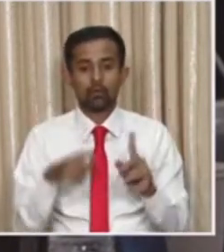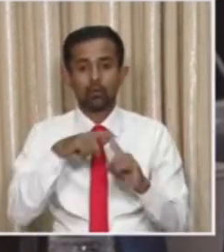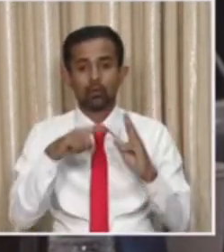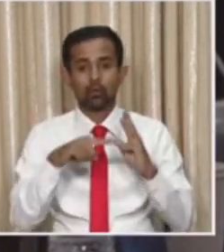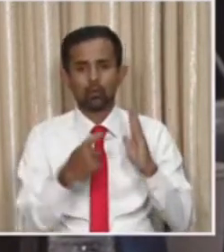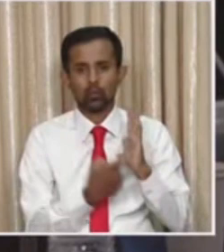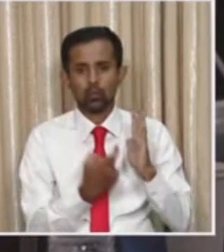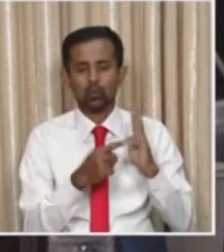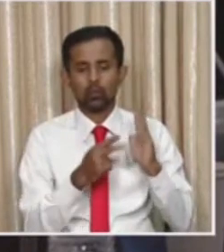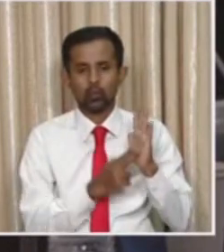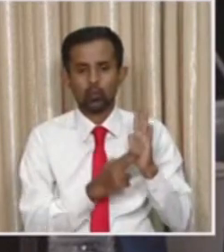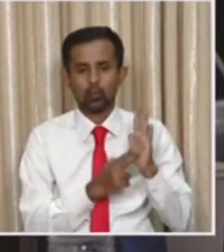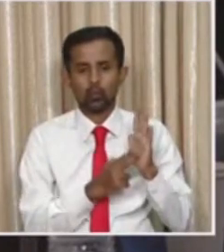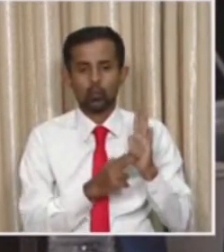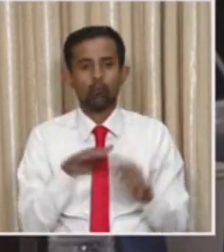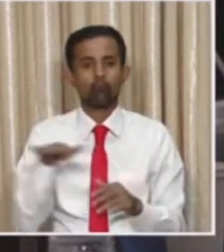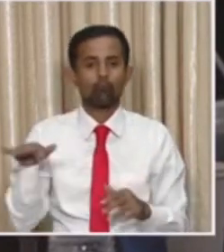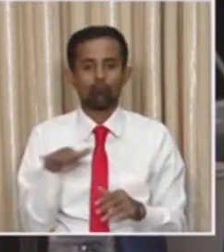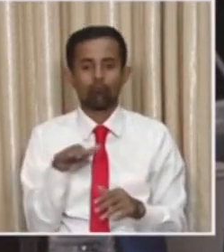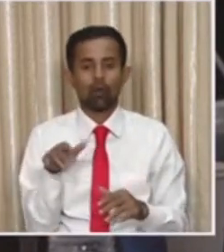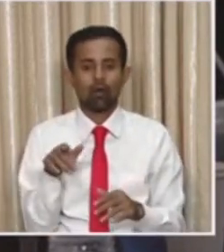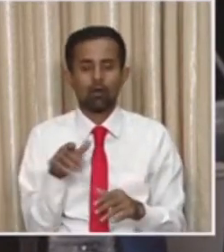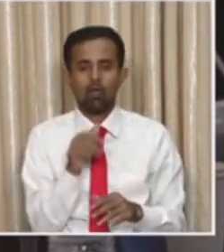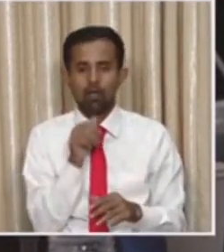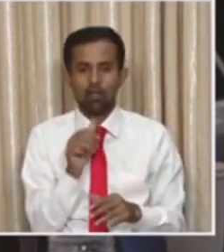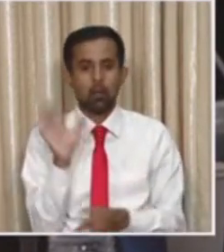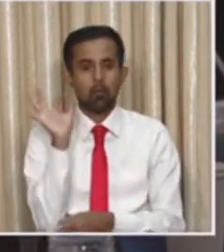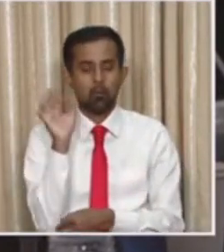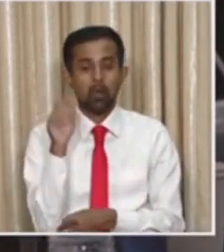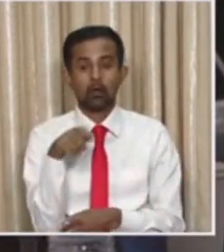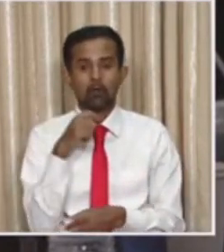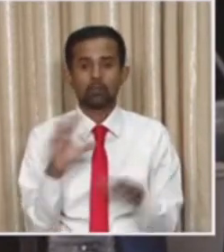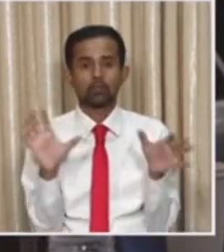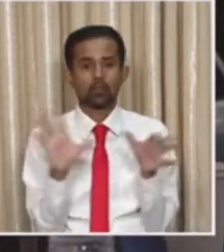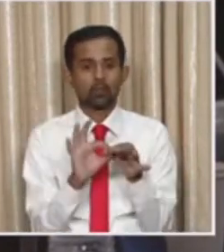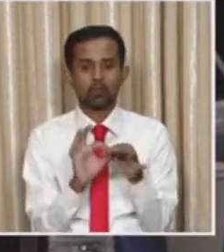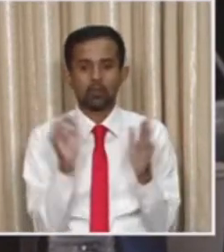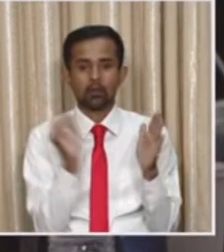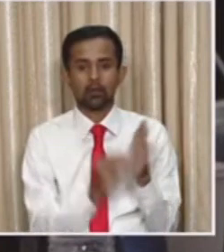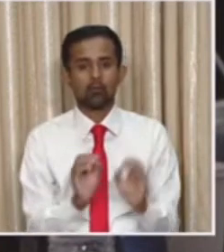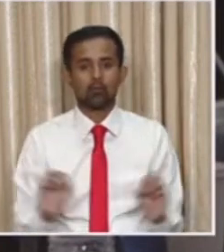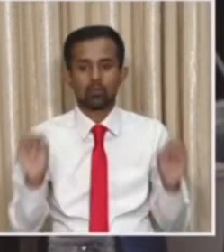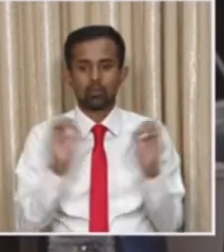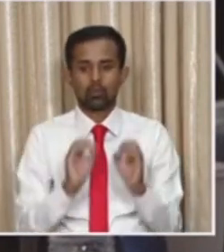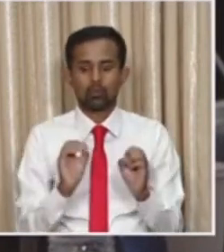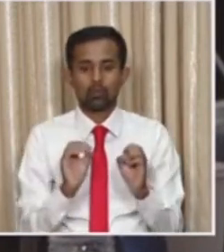தொல்பொருள் இடம் என்றுதான் குறிப்பிடப்பட்டிருக்கின்றது. எந்த ஒரு இடத்திலும் பௌத்தம் தொடர்பான எந்த ஒரு வார்த்தைகள் கூட அங்கில்லை. அப்படி இருக்கின்ற